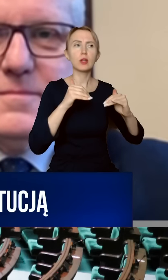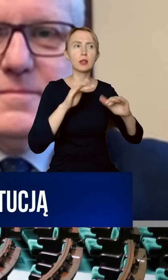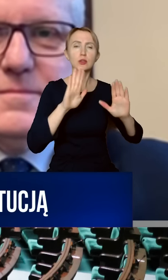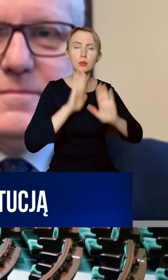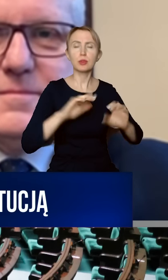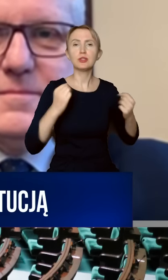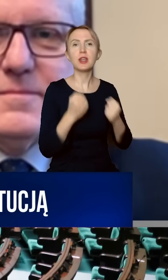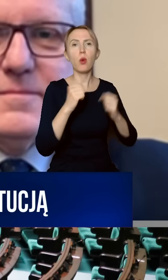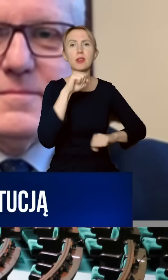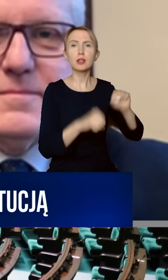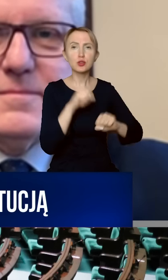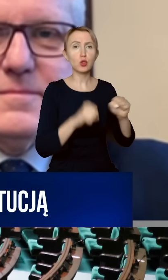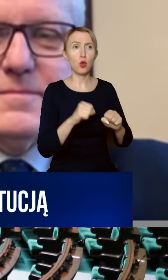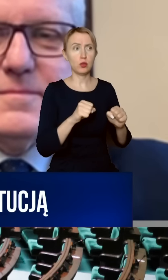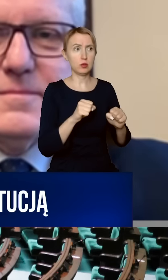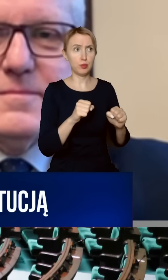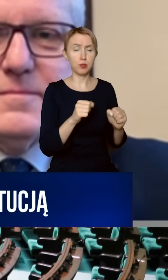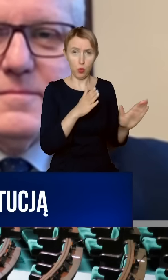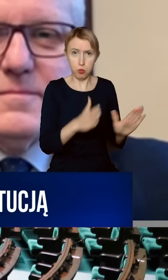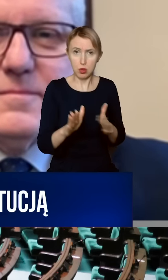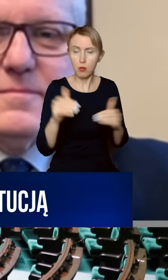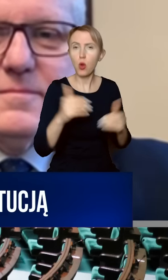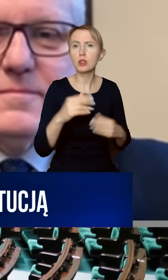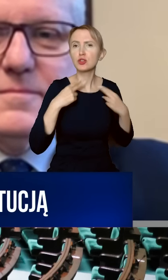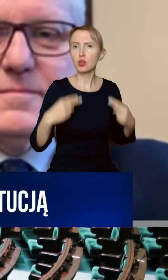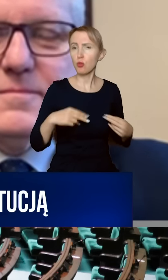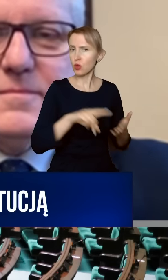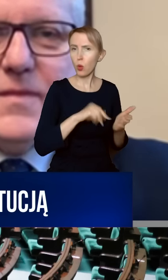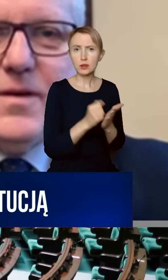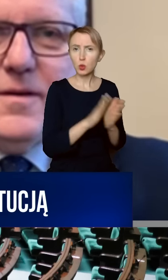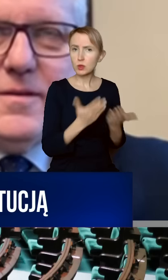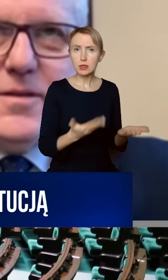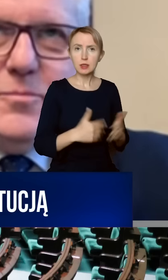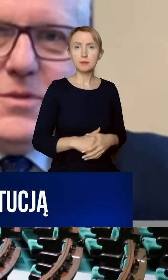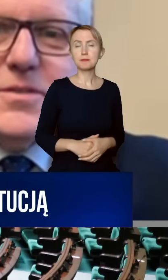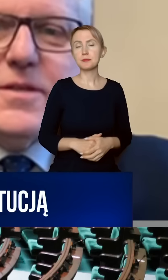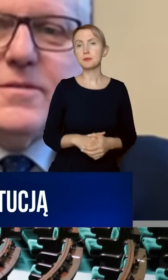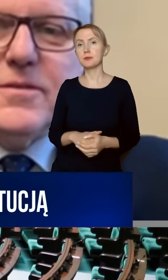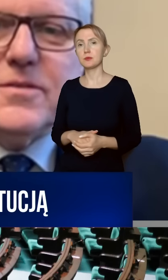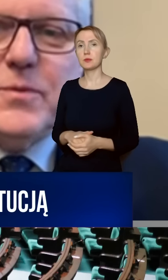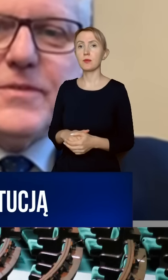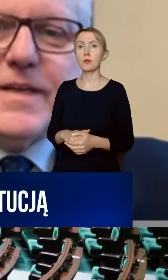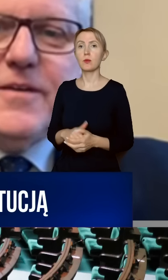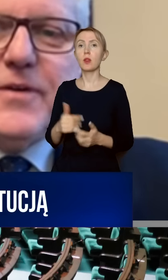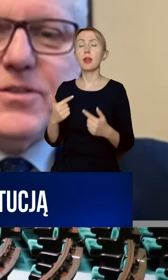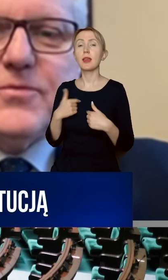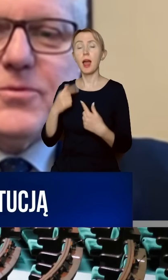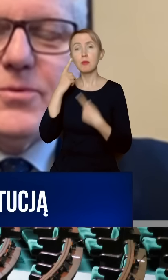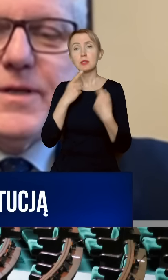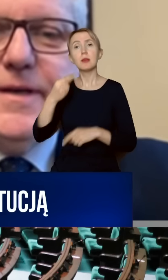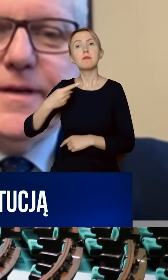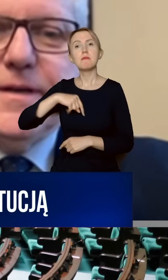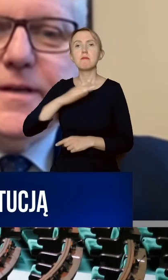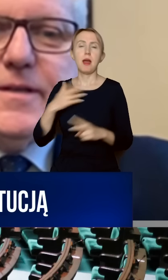działaniami sądów chociażby, czy nawet trybunałów konstytucyjnych? Ja myślę, że no jesteśmy w takiej fazie,